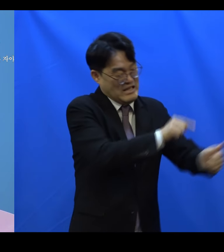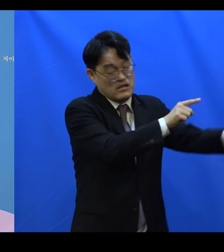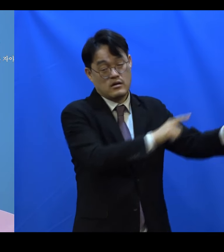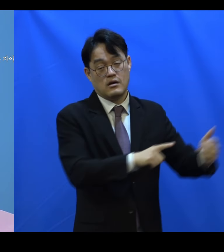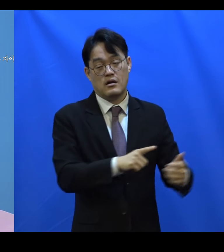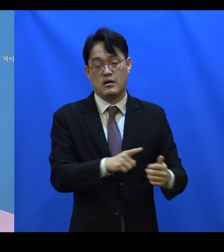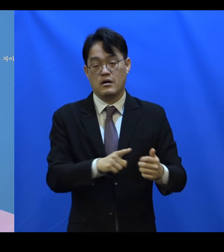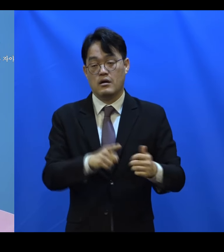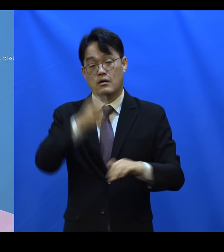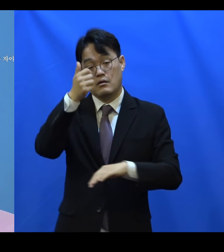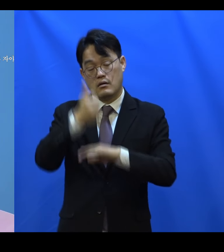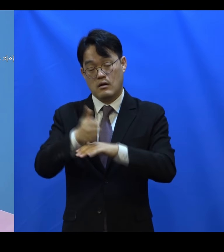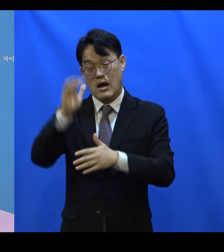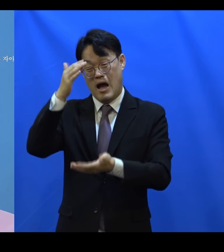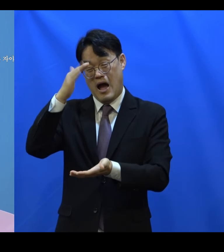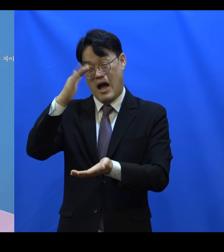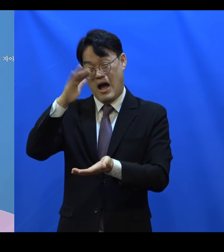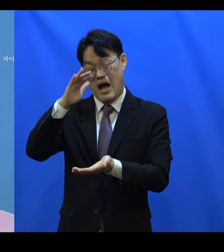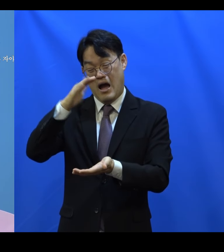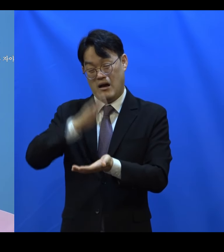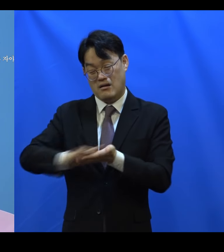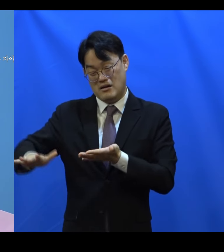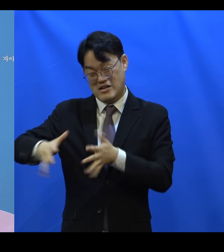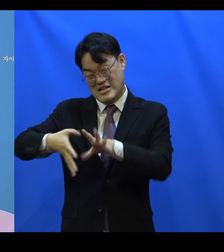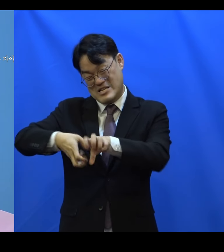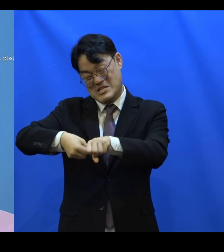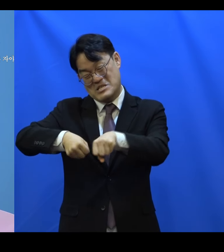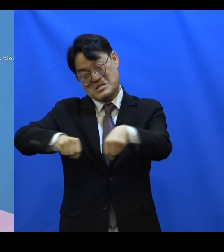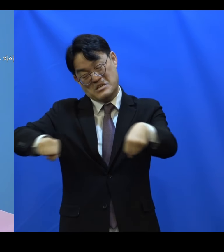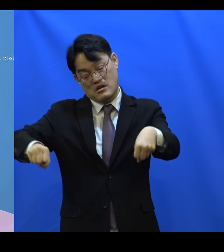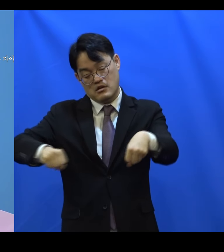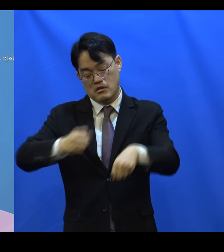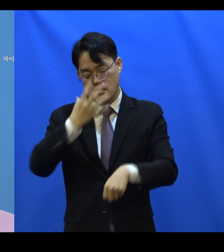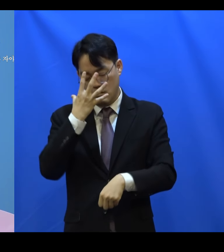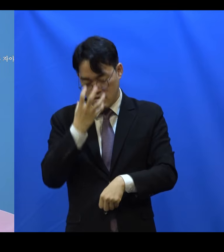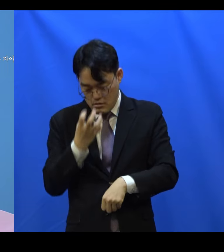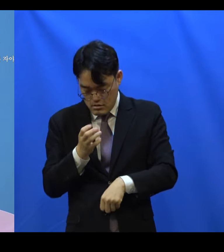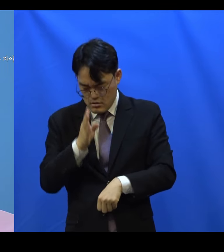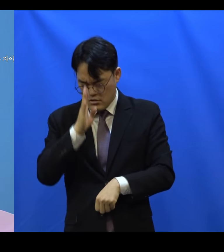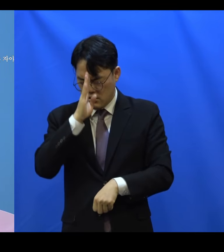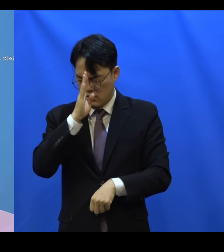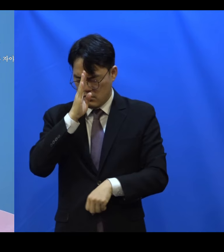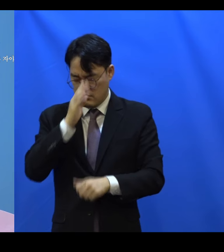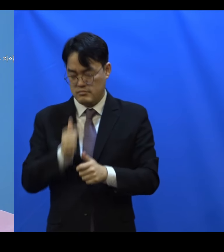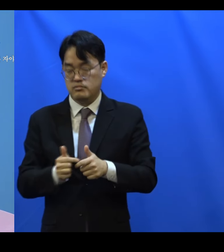결국 고갈되고 소진되고 쥐어짜야 우울증이 늘어날 수밖에 없어요.